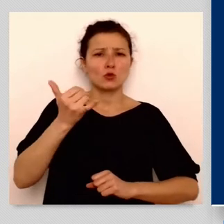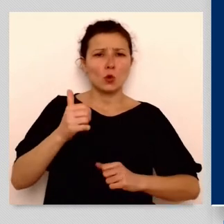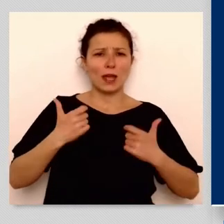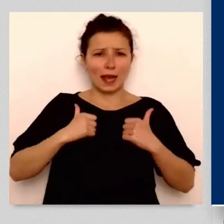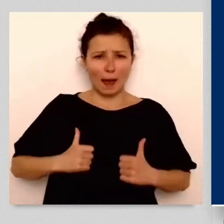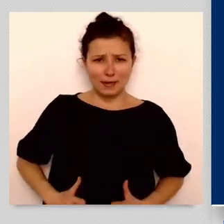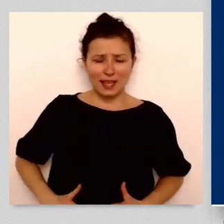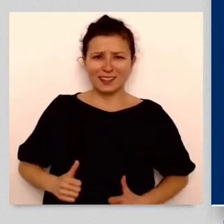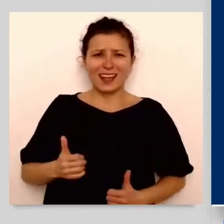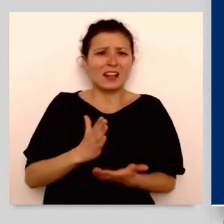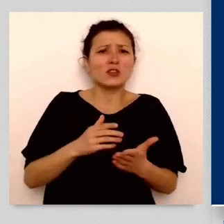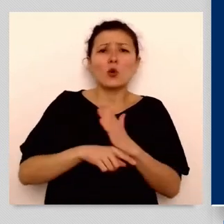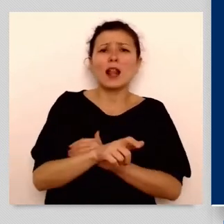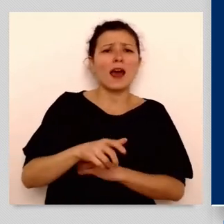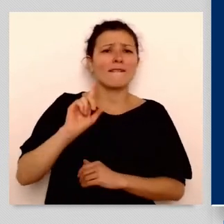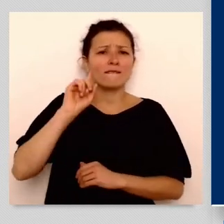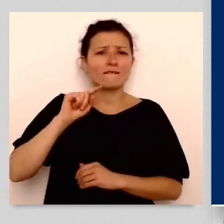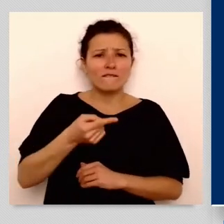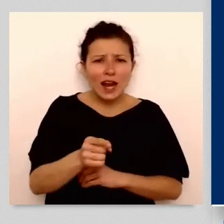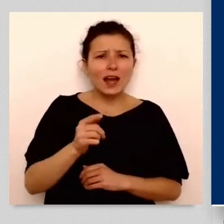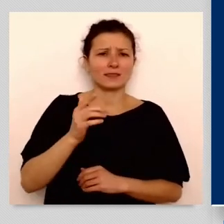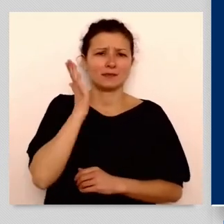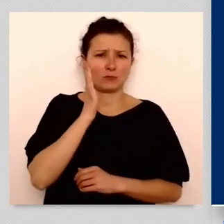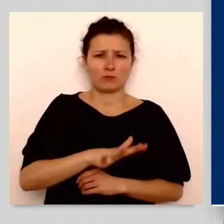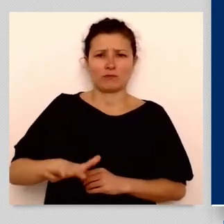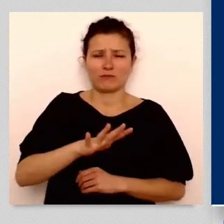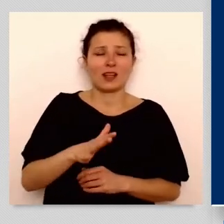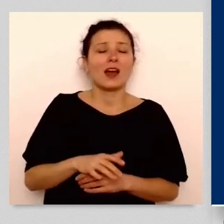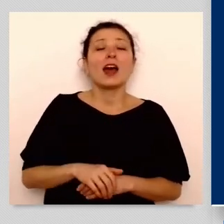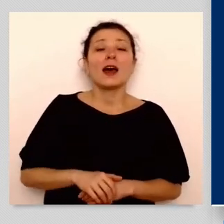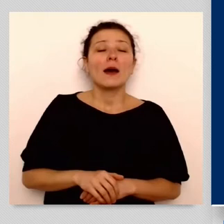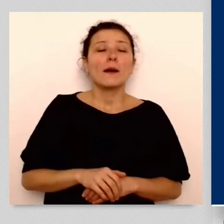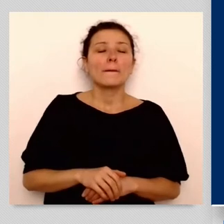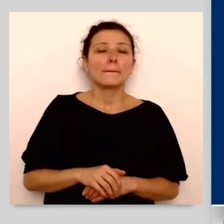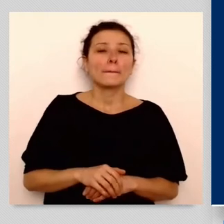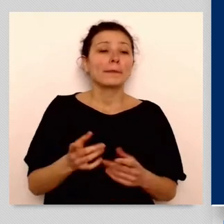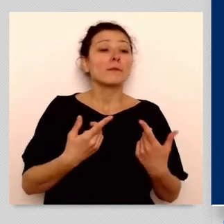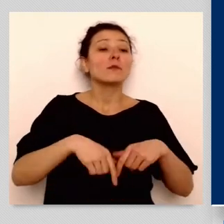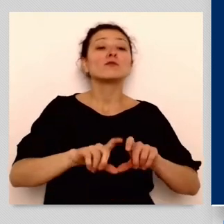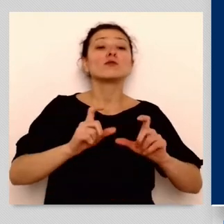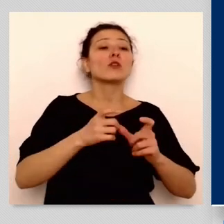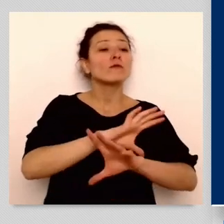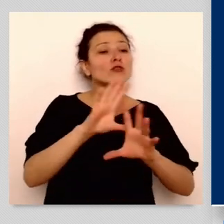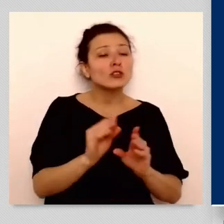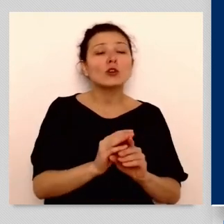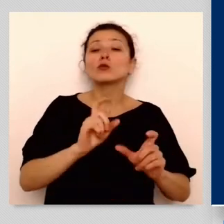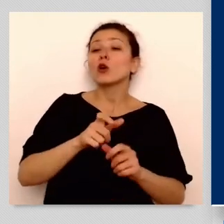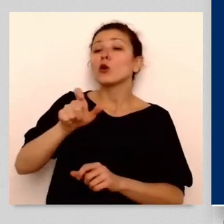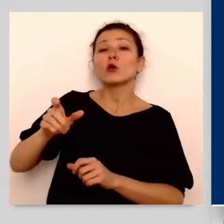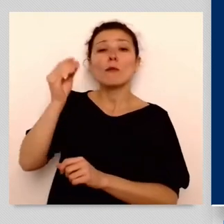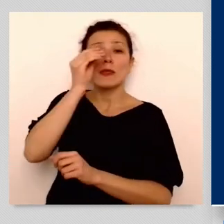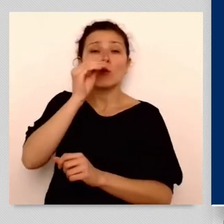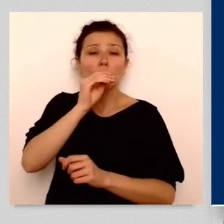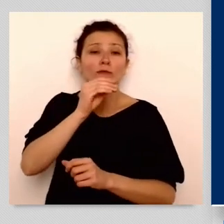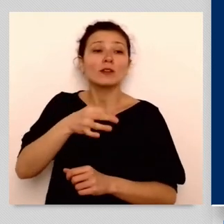przykład tego, że no, realizując to wszystko, co podpowiadają naukowcy, którzy też wskazują, że trzeba